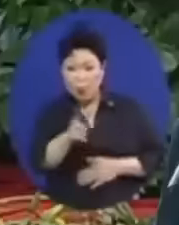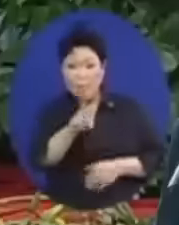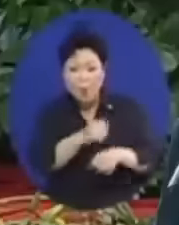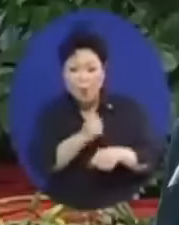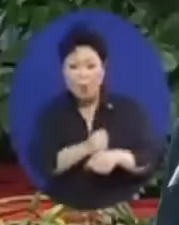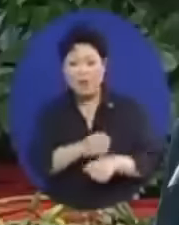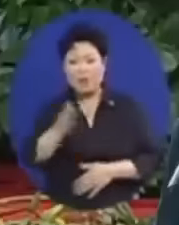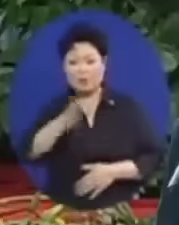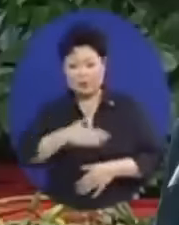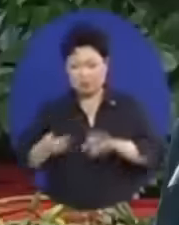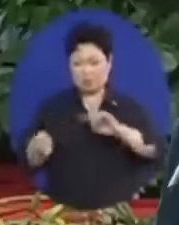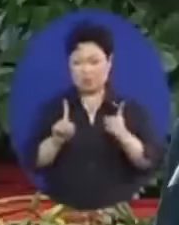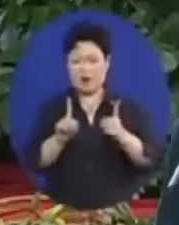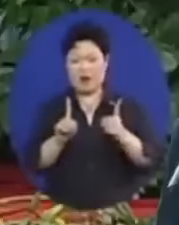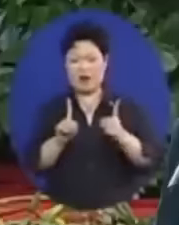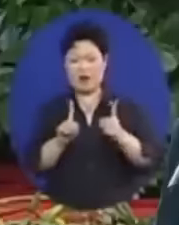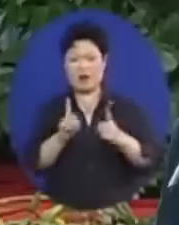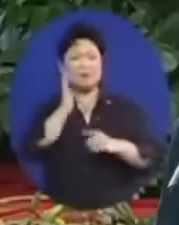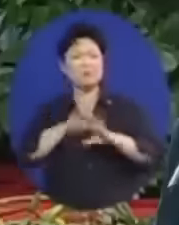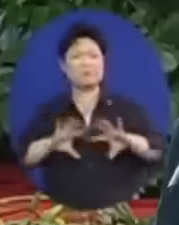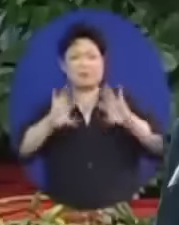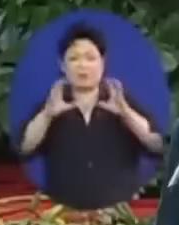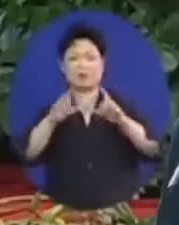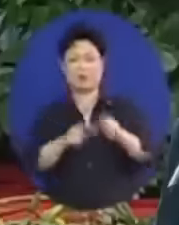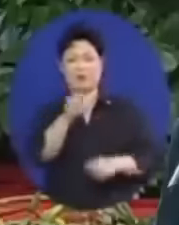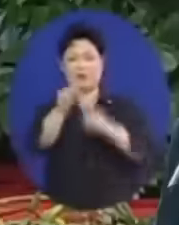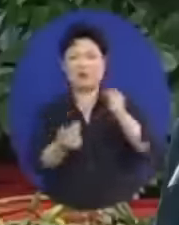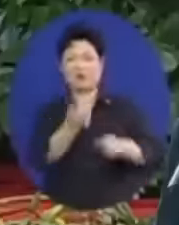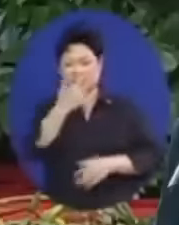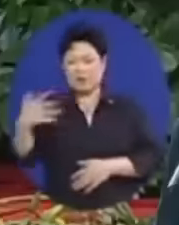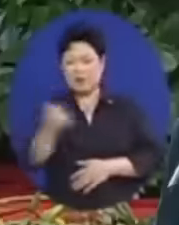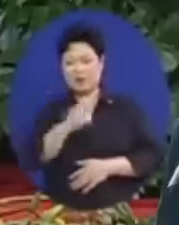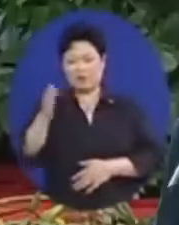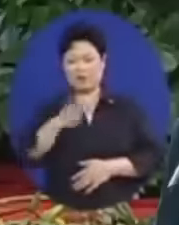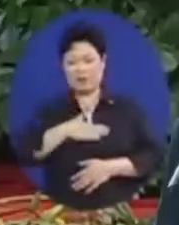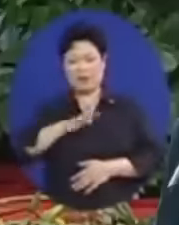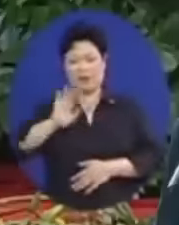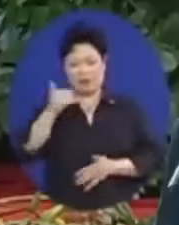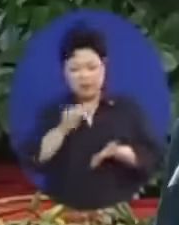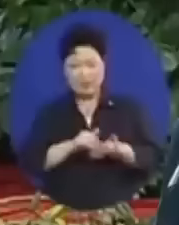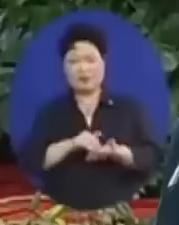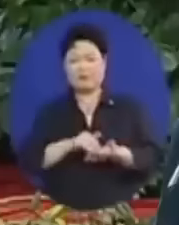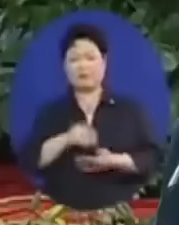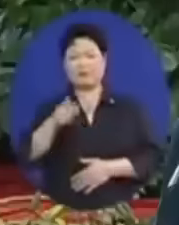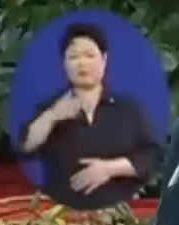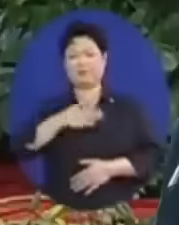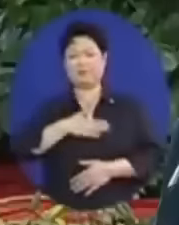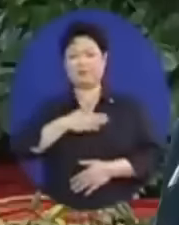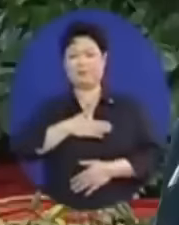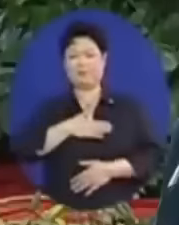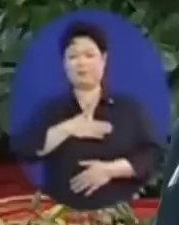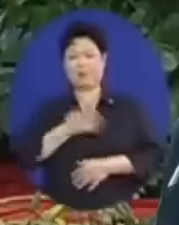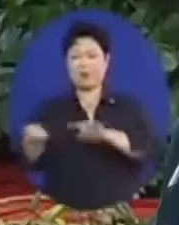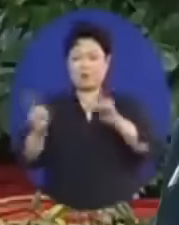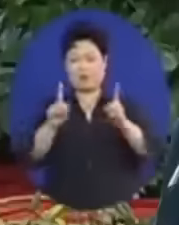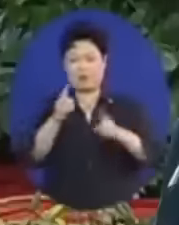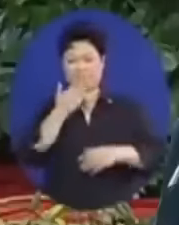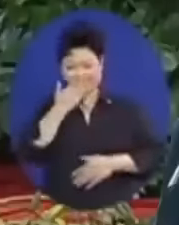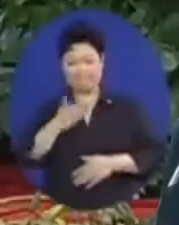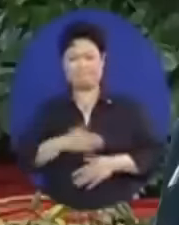것은 나는 부활, 천국, 영생을 얻은 내가 되었다. 나는 부활할